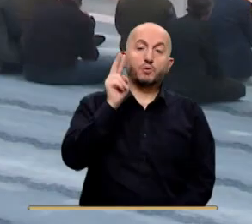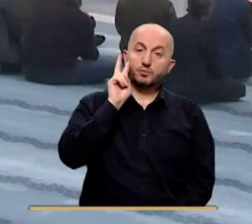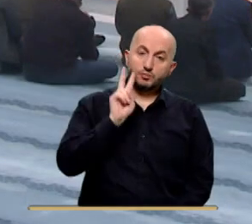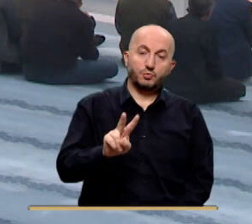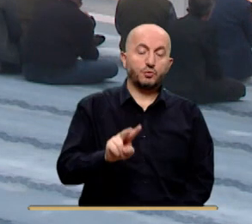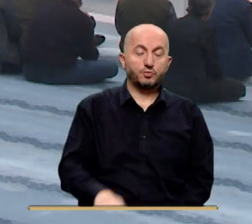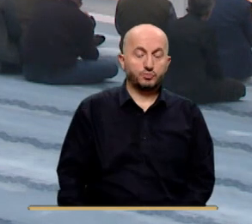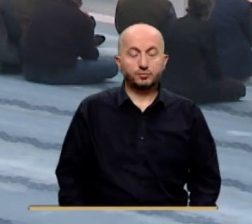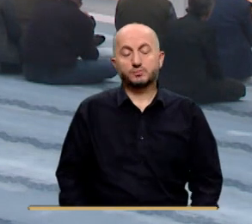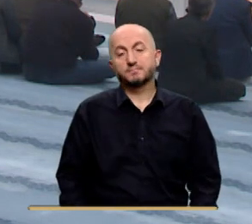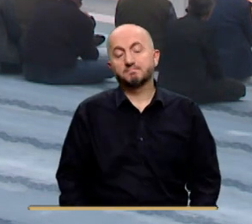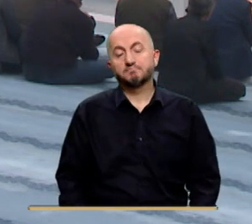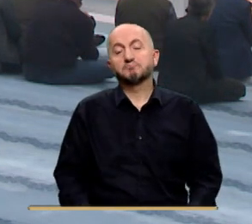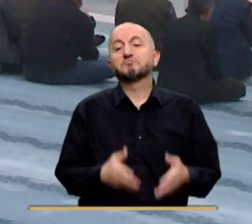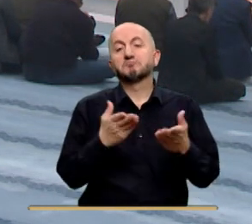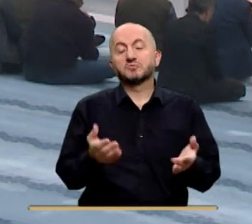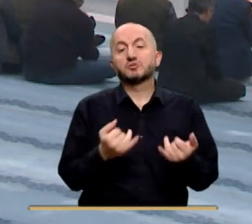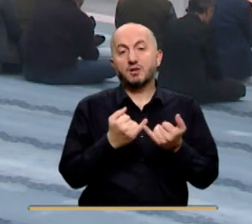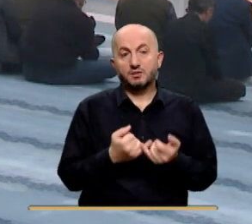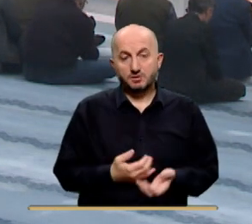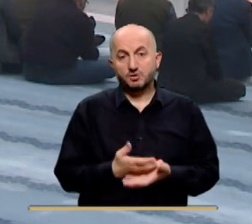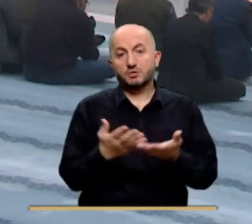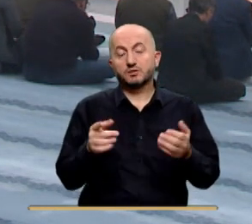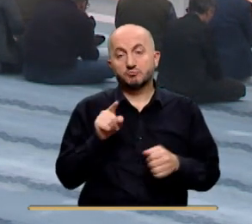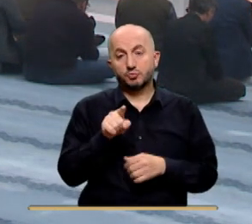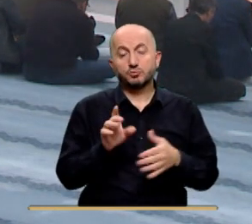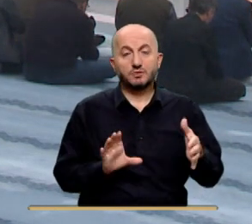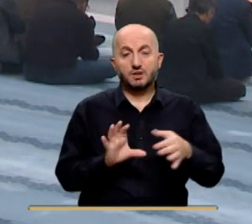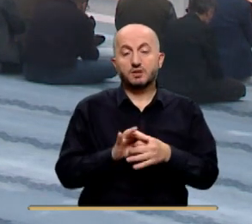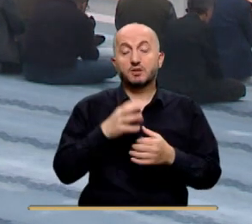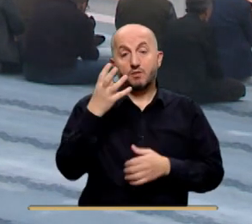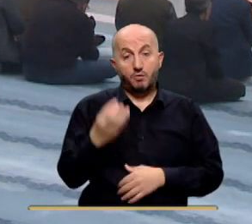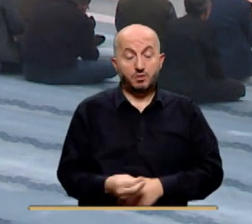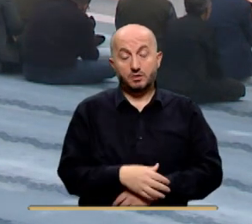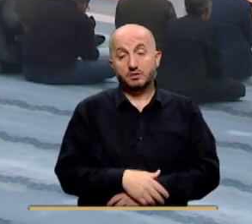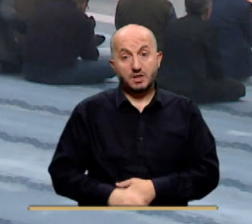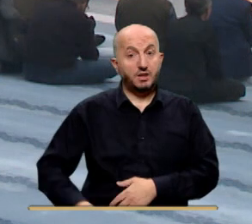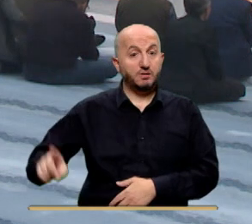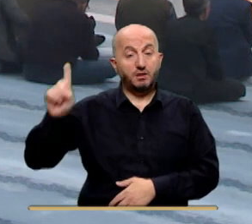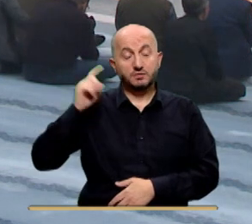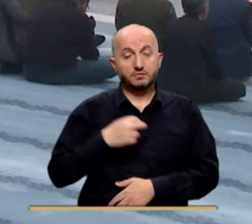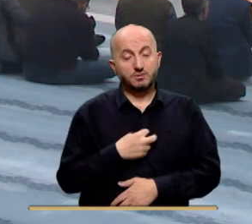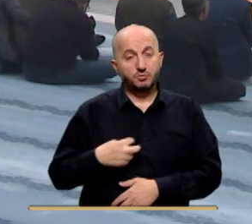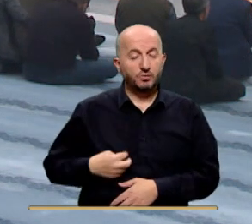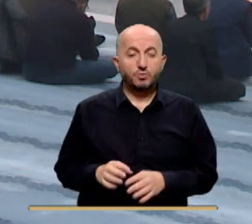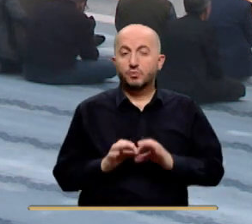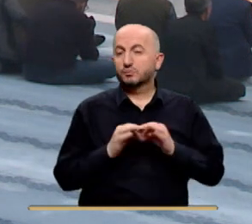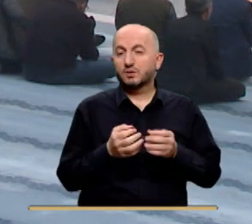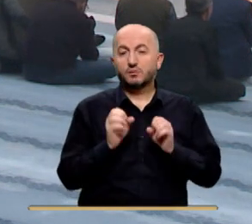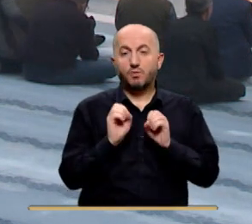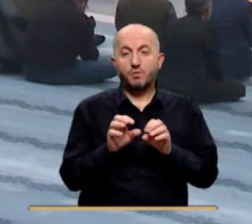görüyoruz. İşte kardeşlerim, bununla ilgili olarak Allah'ın Resulü neyi